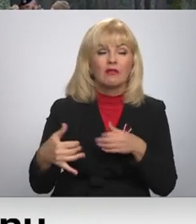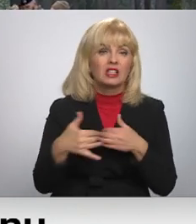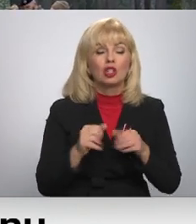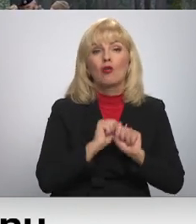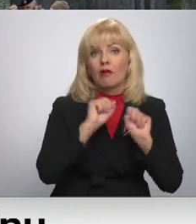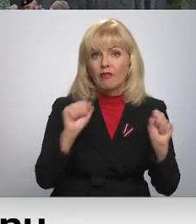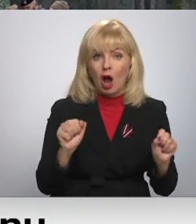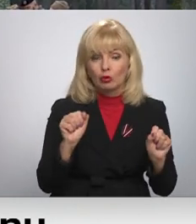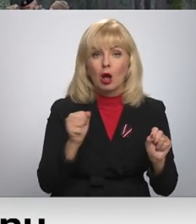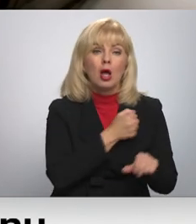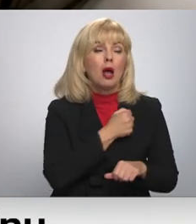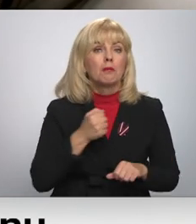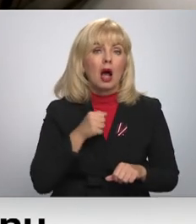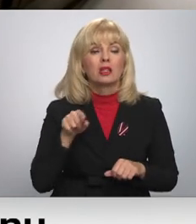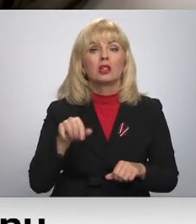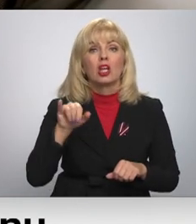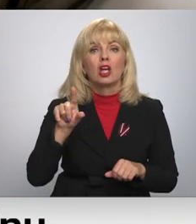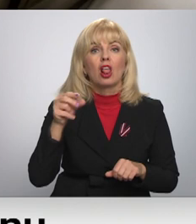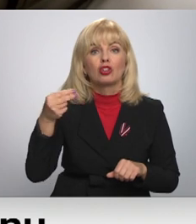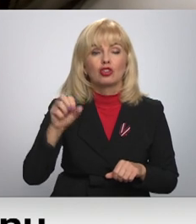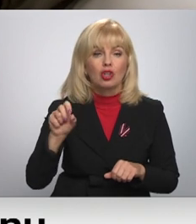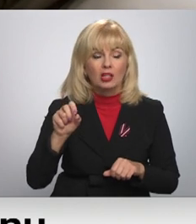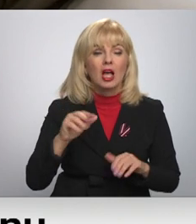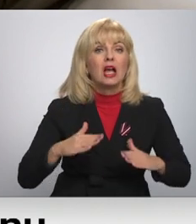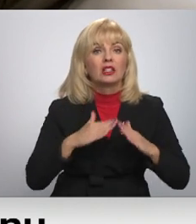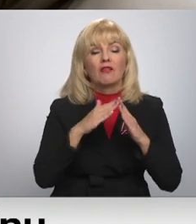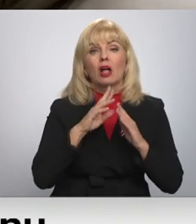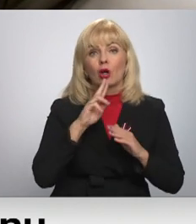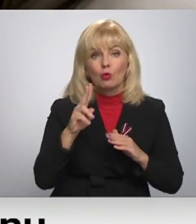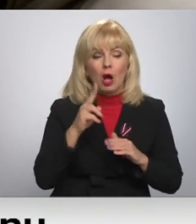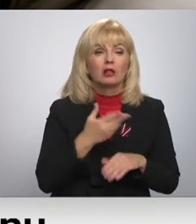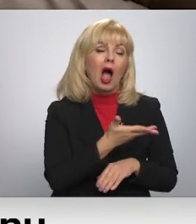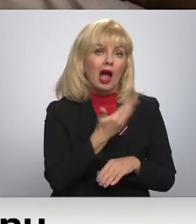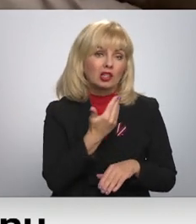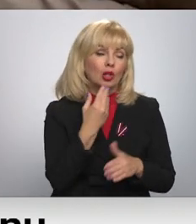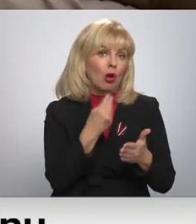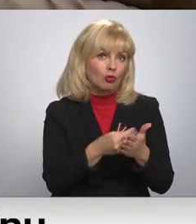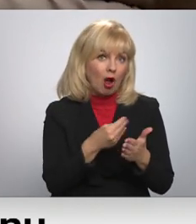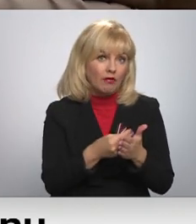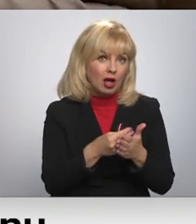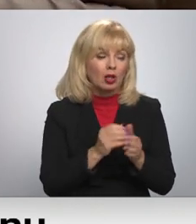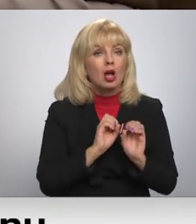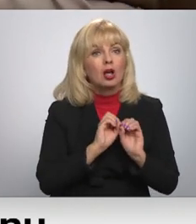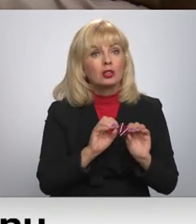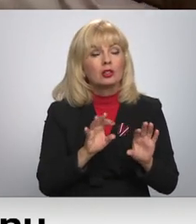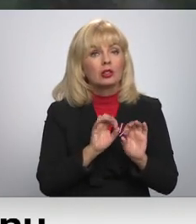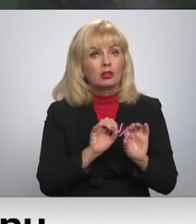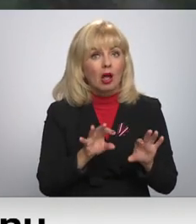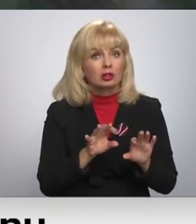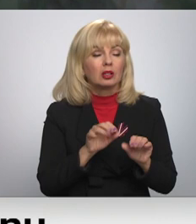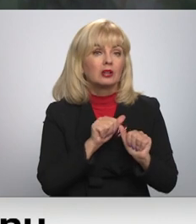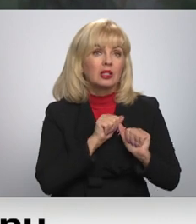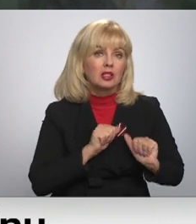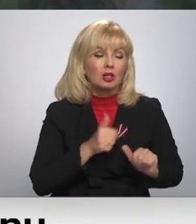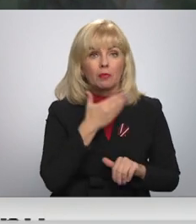varoņiem partizāniem no Tilžas. Valsts svētku nedēļā zemesargi aicina to novērtēt un dalīties savā sirds siltumā. Mēs